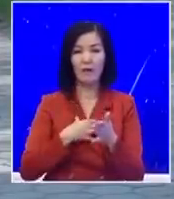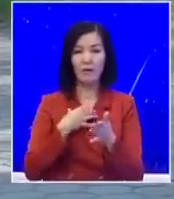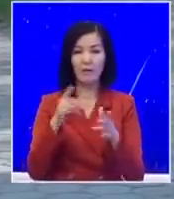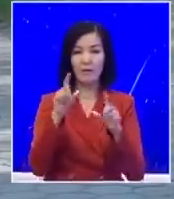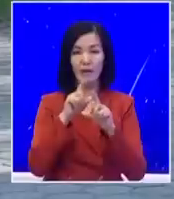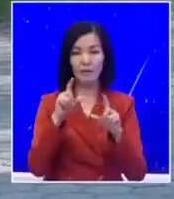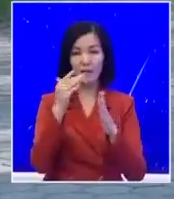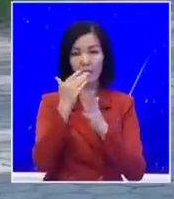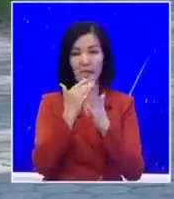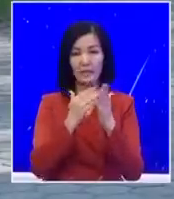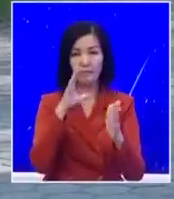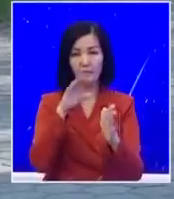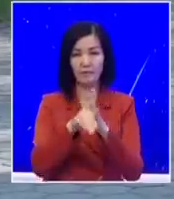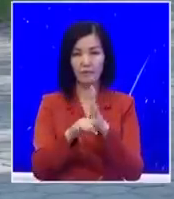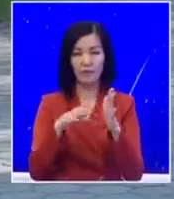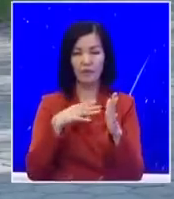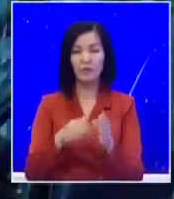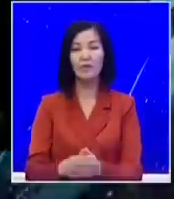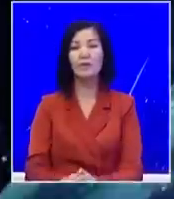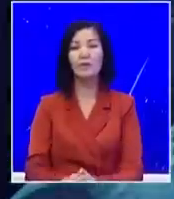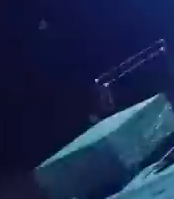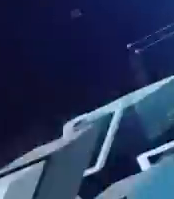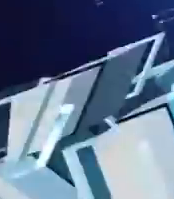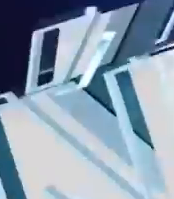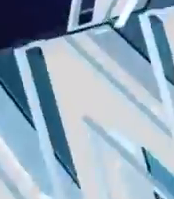объектілер қосылған.